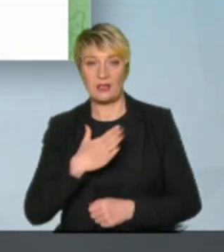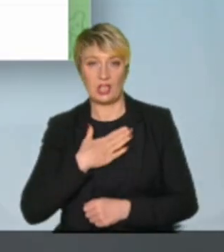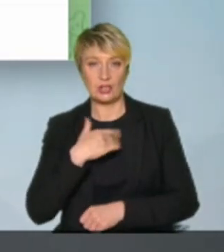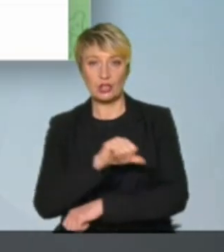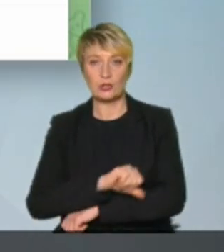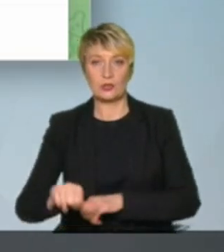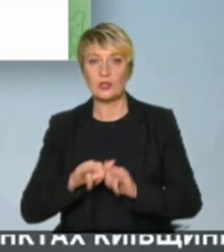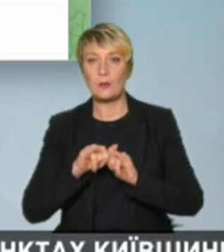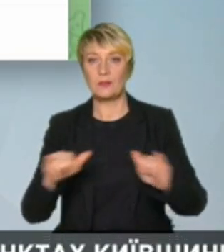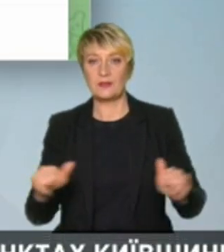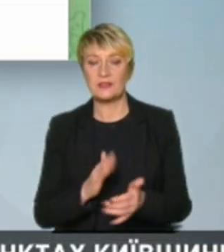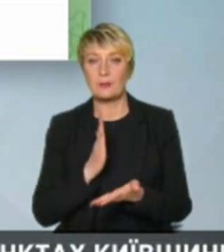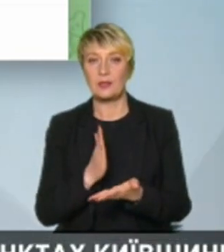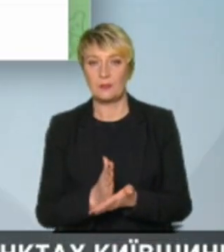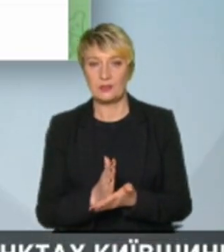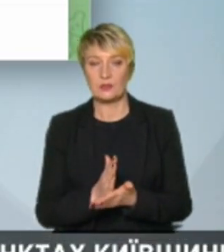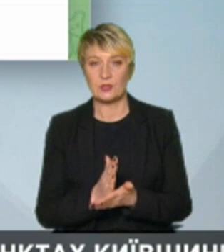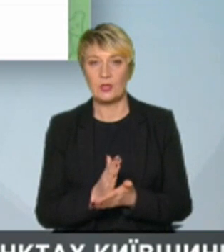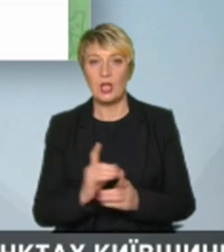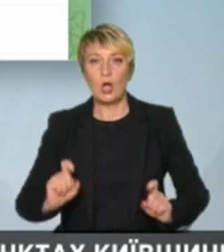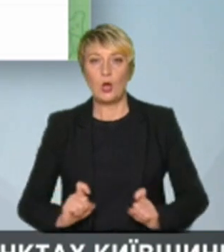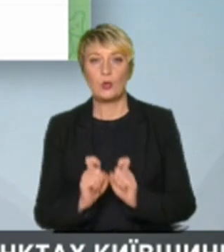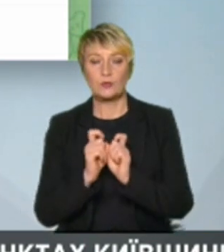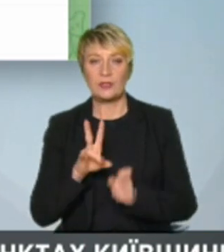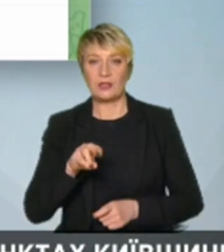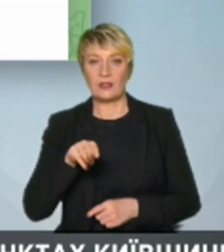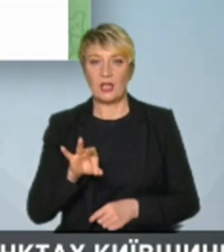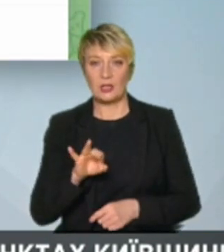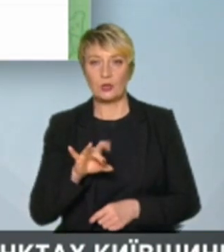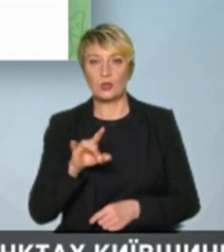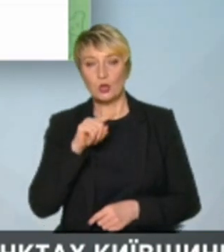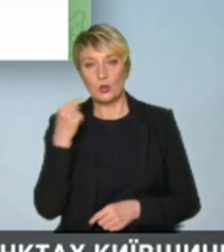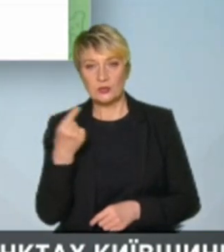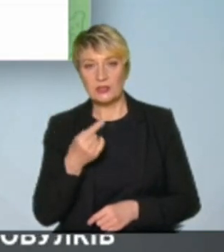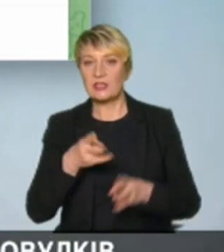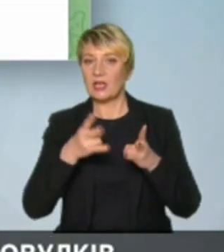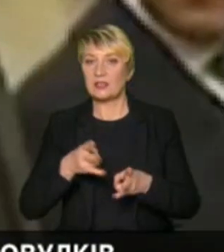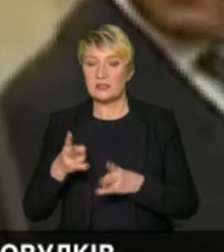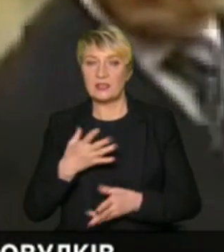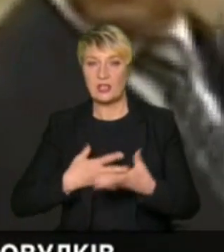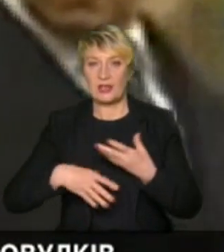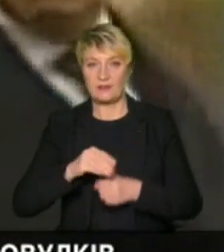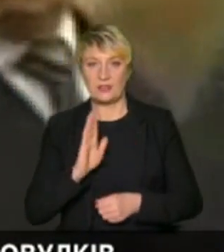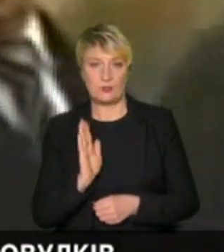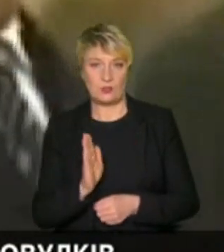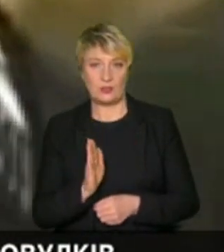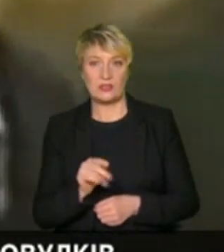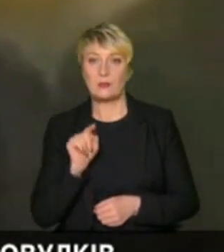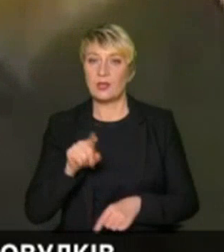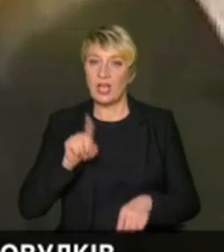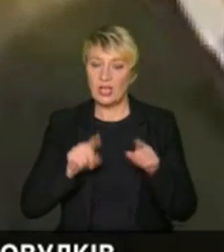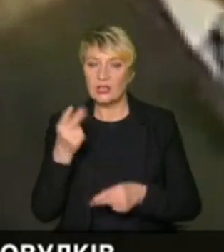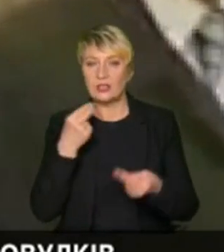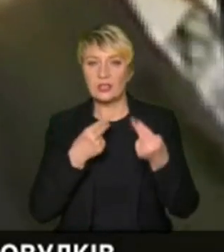підвищують ймовірність прямого та відкритого конфлікту НАТО з Росією. Це буде катастрофічним для всіх сценарієм. Проте іноді